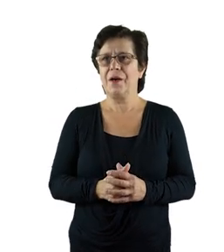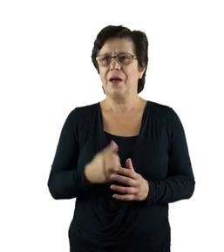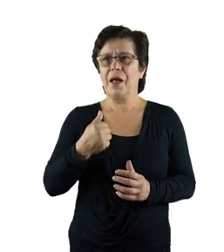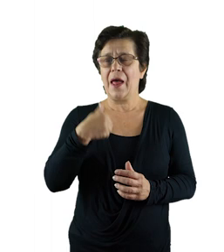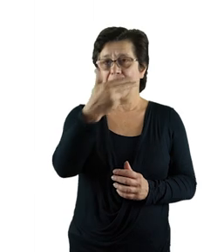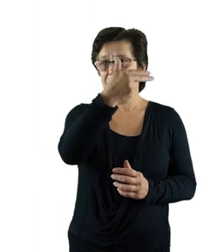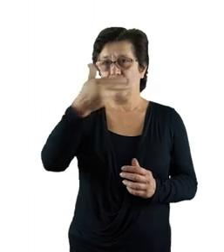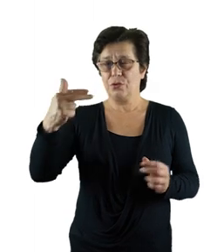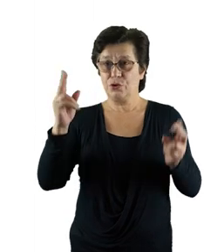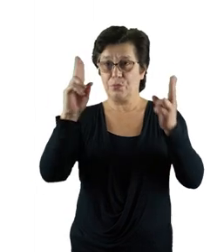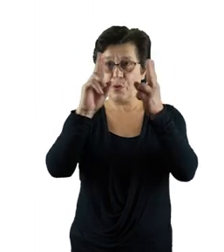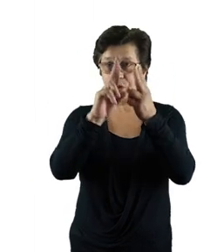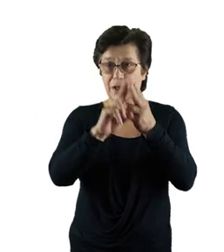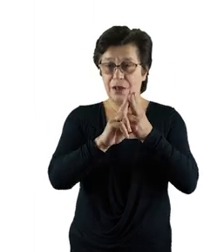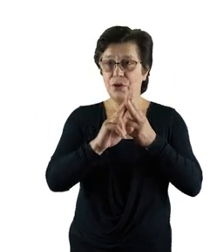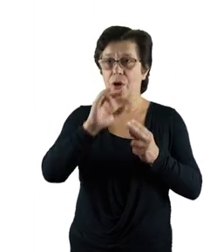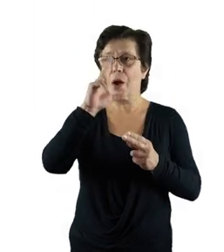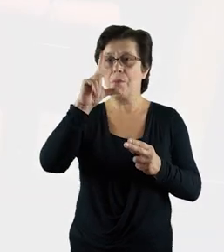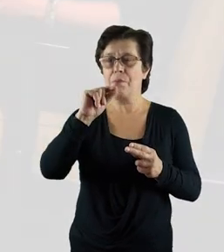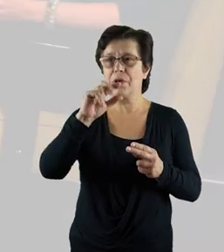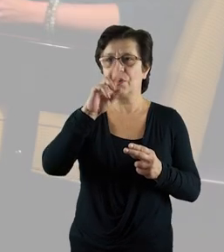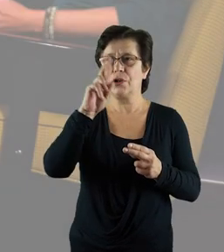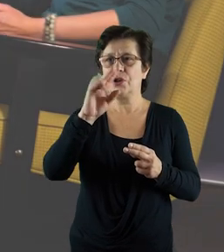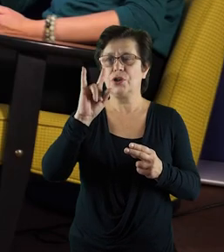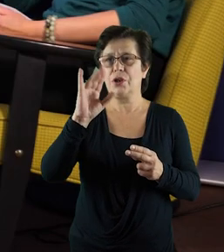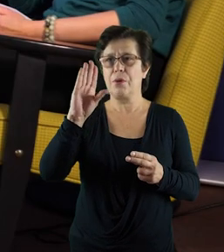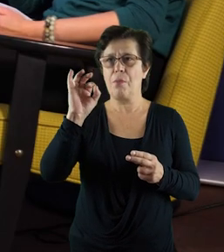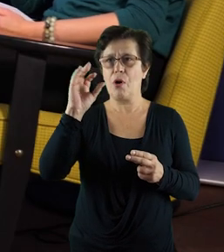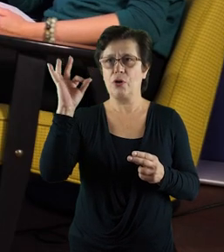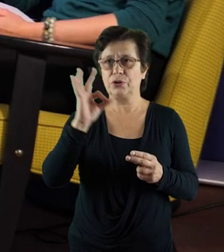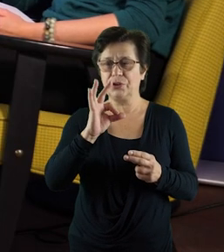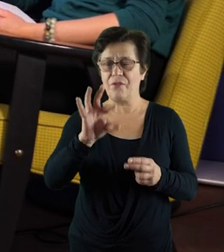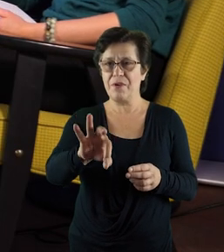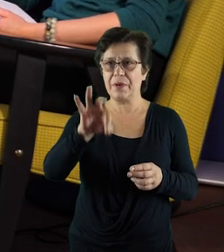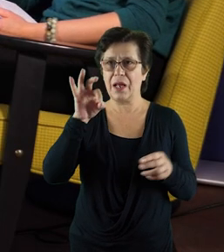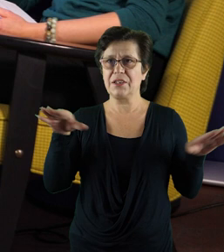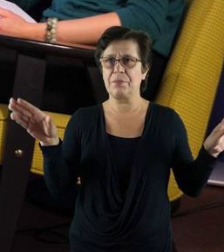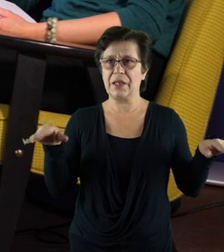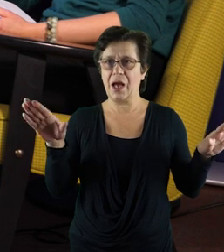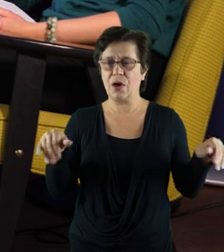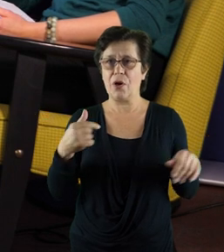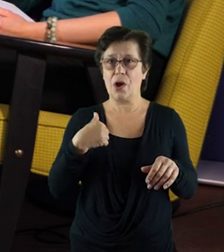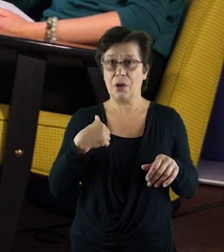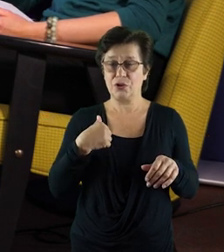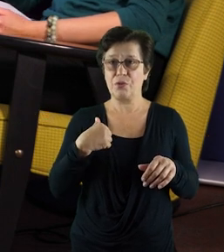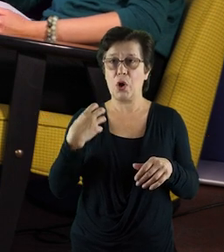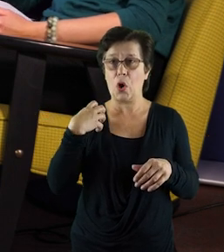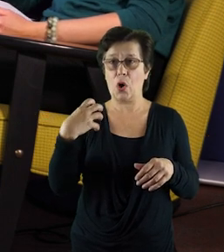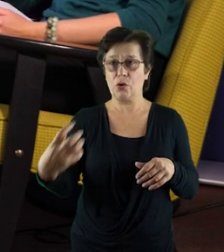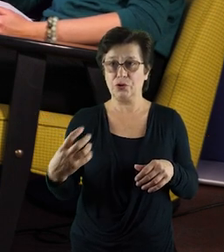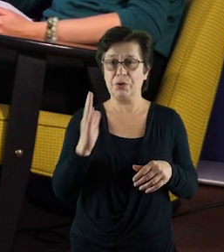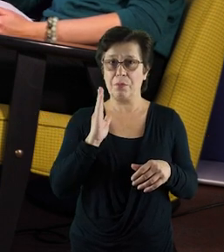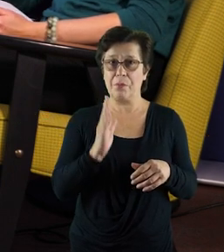Tytuł naszego spotkania to Julian Przyboś, wygnaniec ptaków, a naszymi gośćmi będą